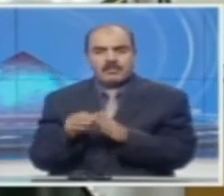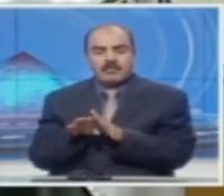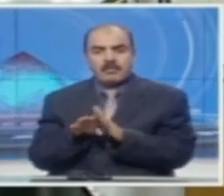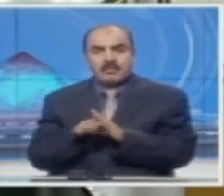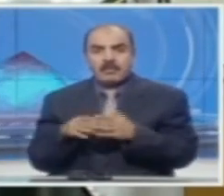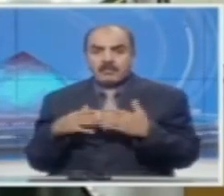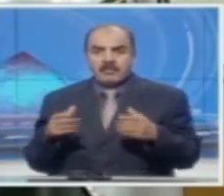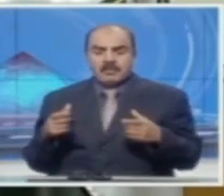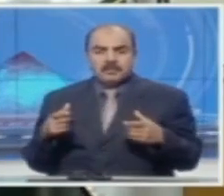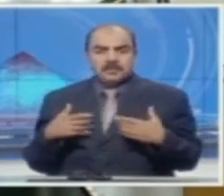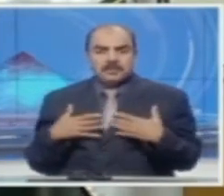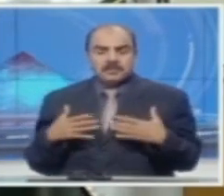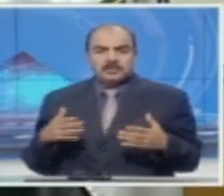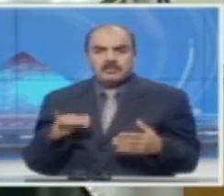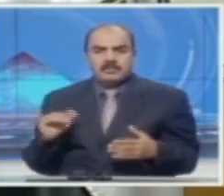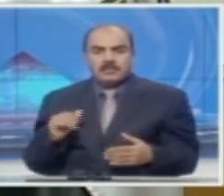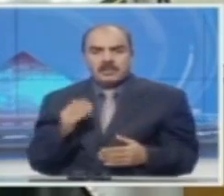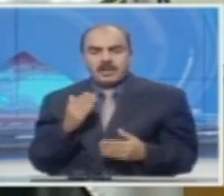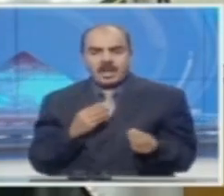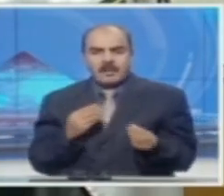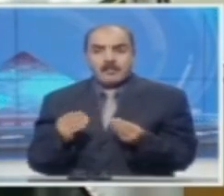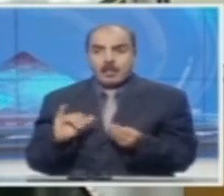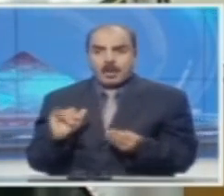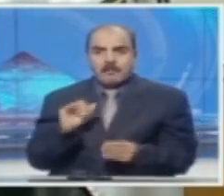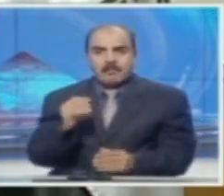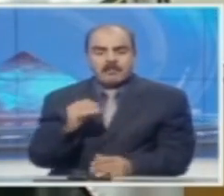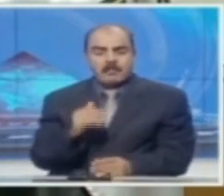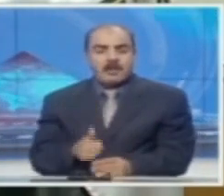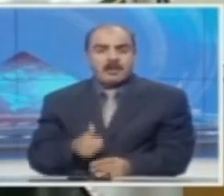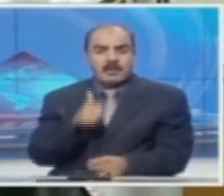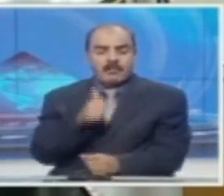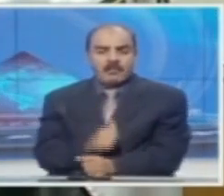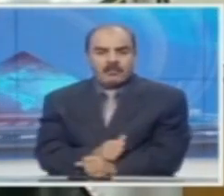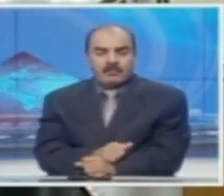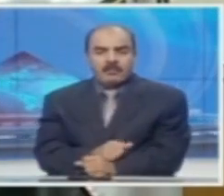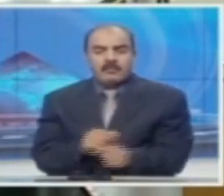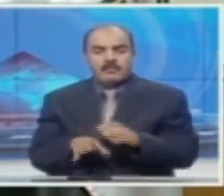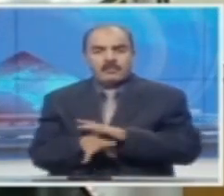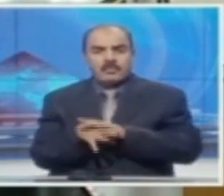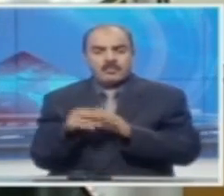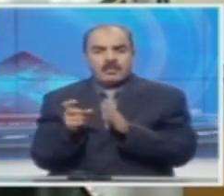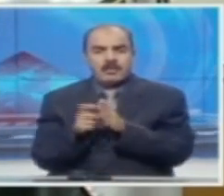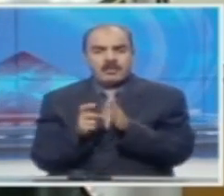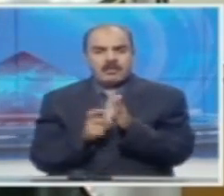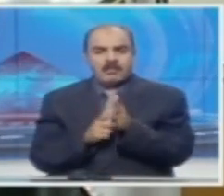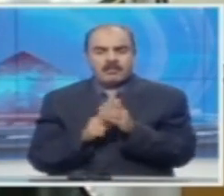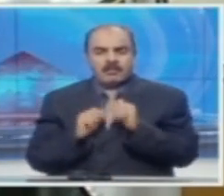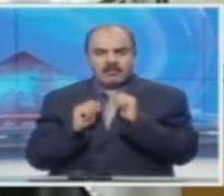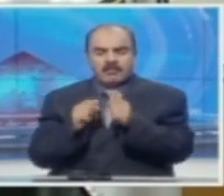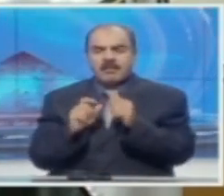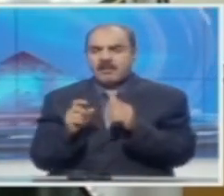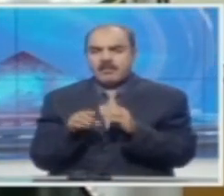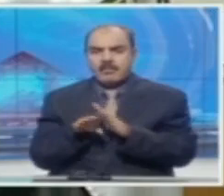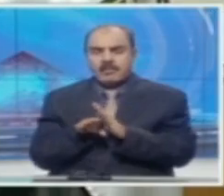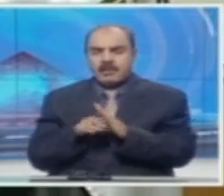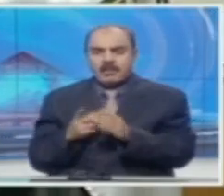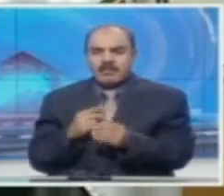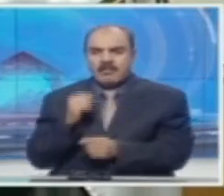من الأمور والموضوعات المهمة، أولها مشروع قانون بشأن تقنين أوضاع